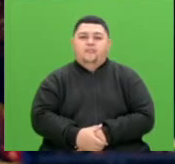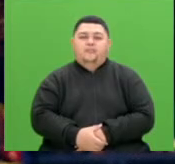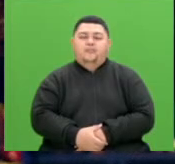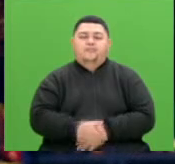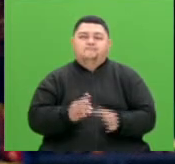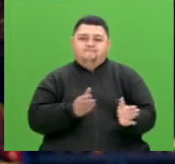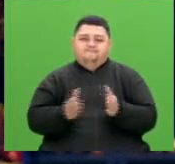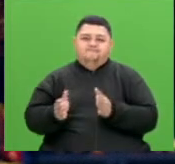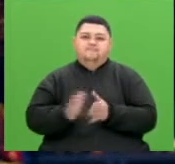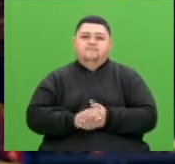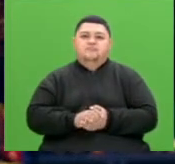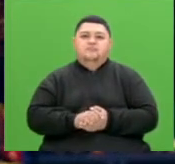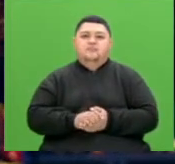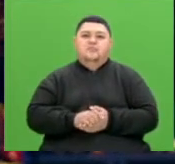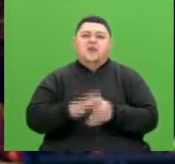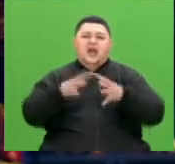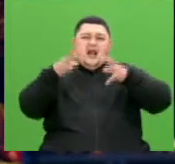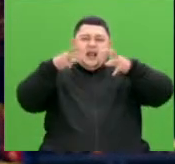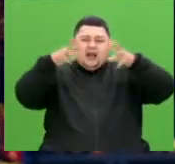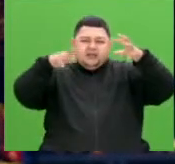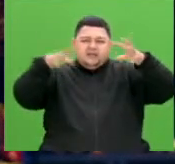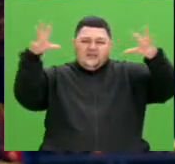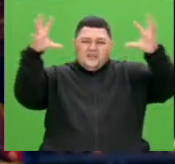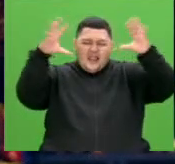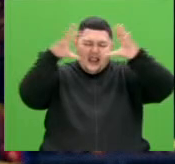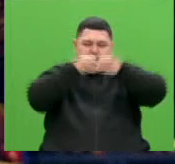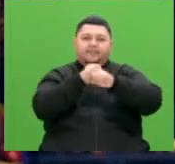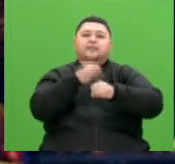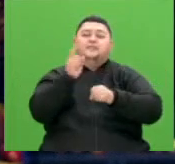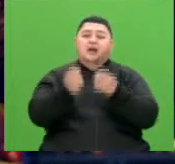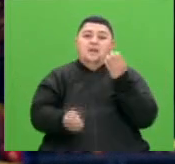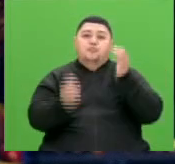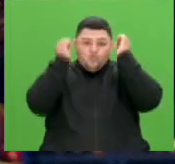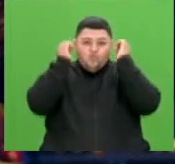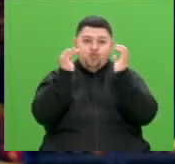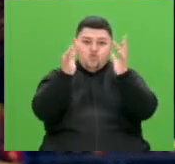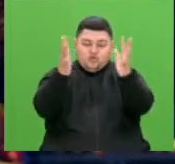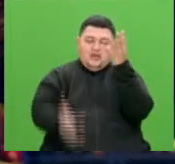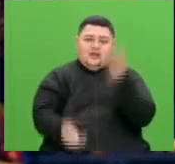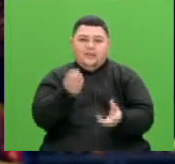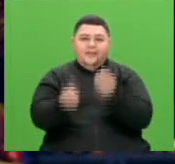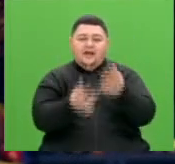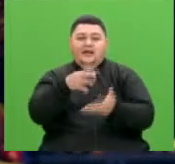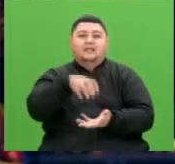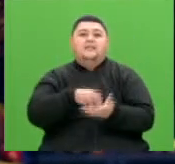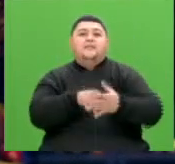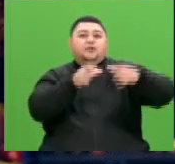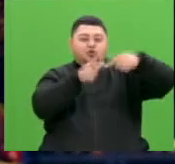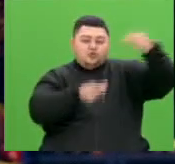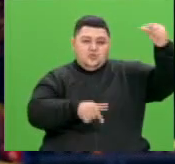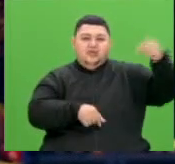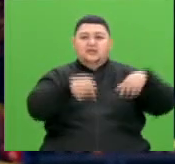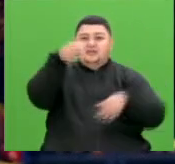Kita ke kabar lain, pemirsa. Asap pekat akibat kebakaran hutan dan lahan atau karhutla di beberapa wilayah di Sumatera Selatan mulai masuk ke kota